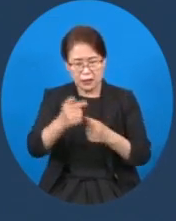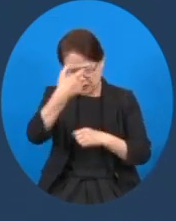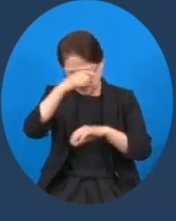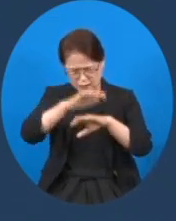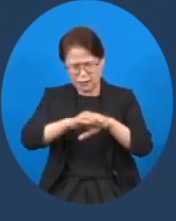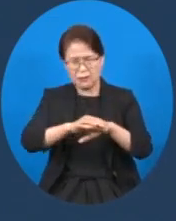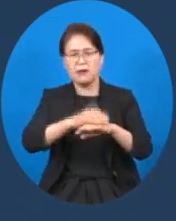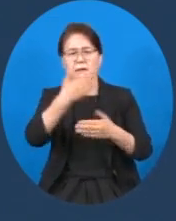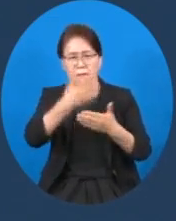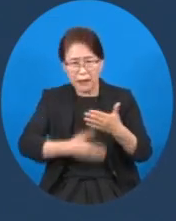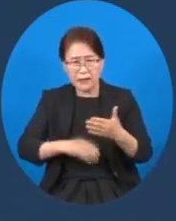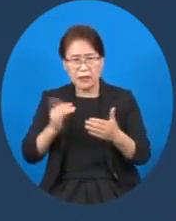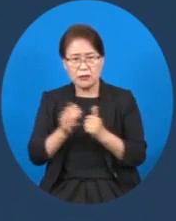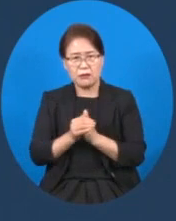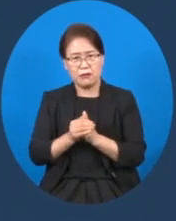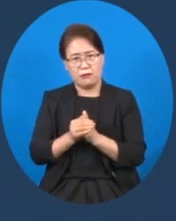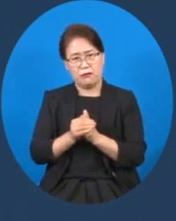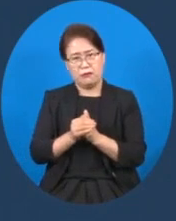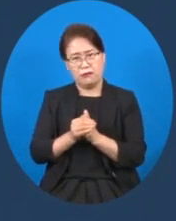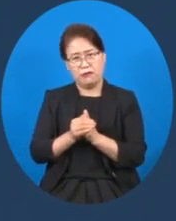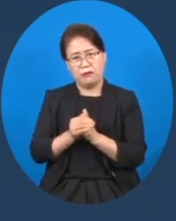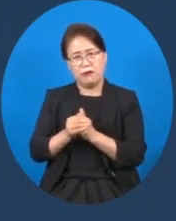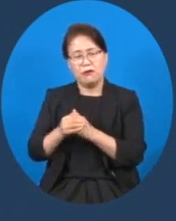멀어집니다. 수련회도 가지 않습니다.